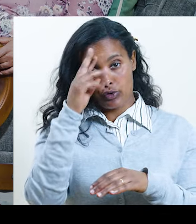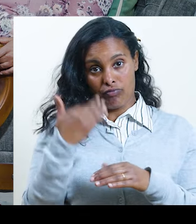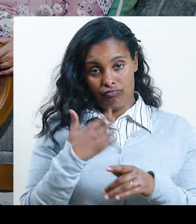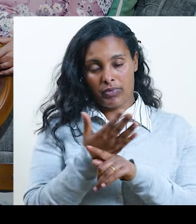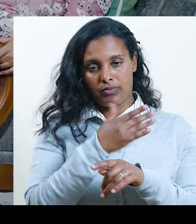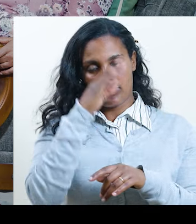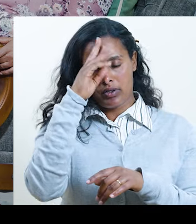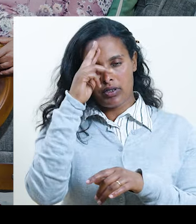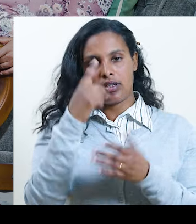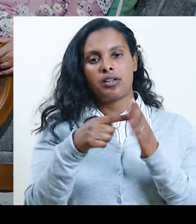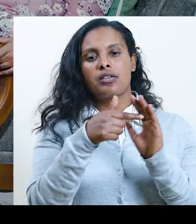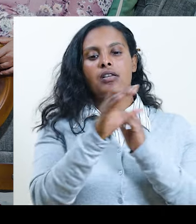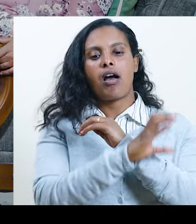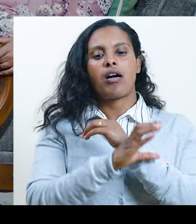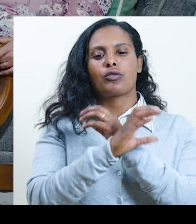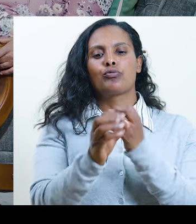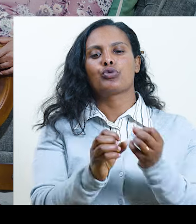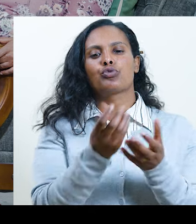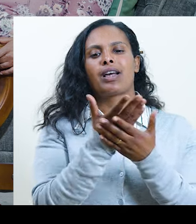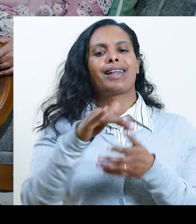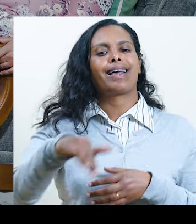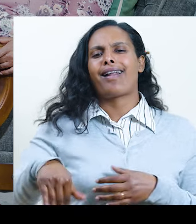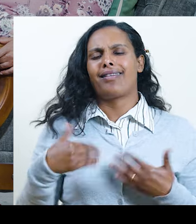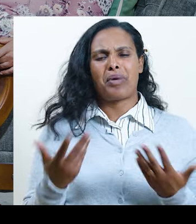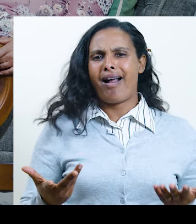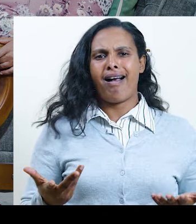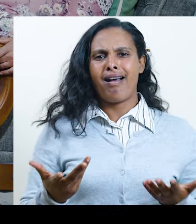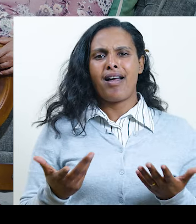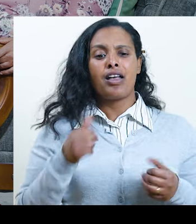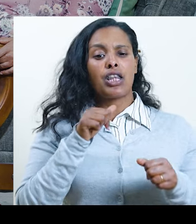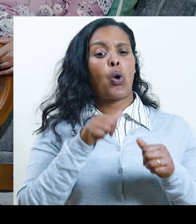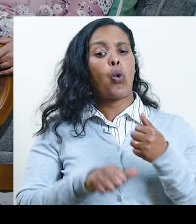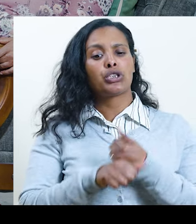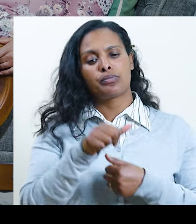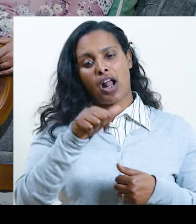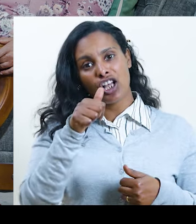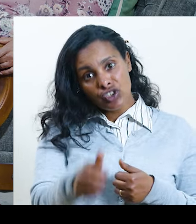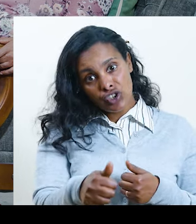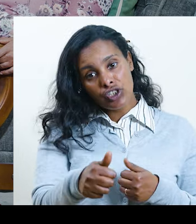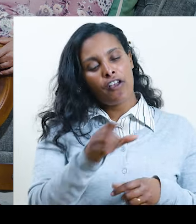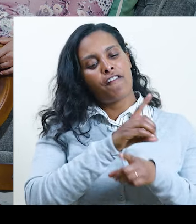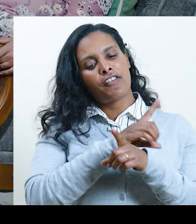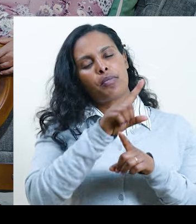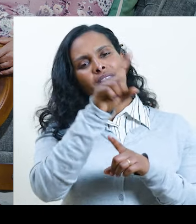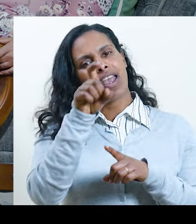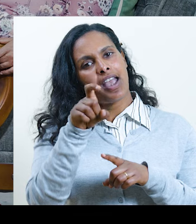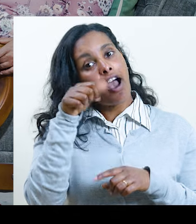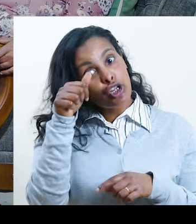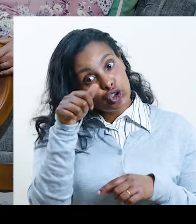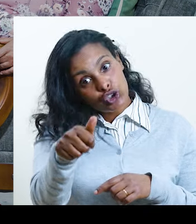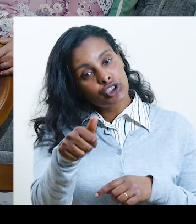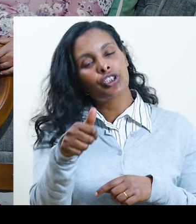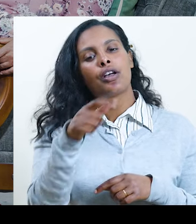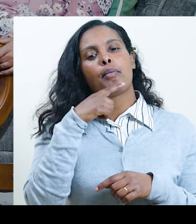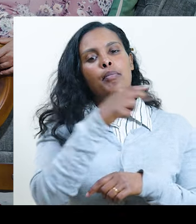ምክንያቶች እንደ ሀገርኛ ብዙ ነገር ይቀረናል አይደለ? ተጎጂውም አንቺ ነሽ፣ ፍትህ የምትጠይቂው አንቺ